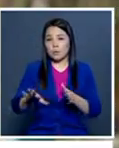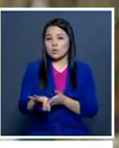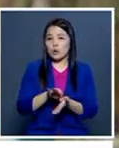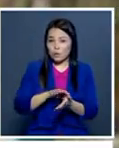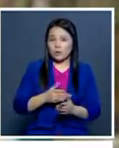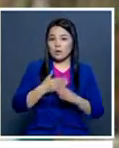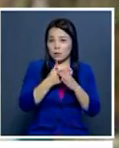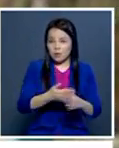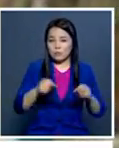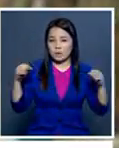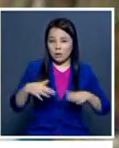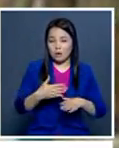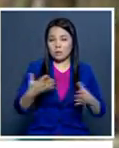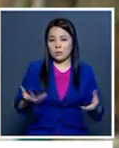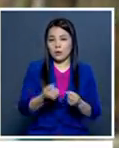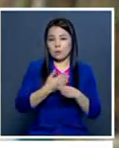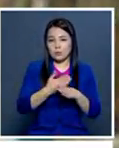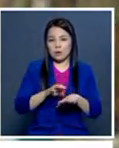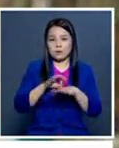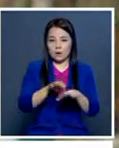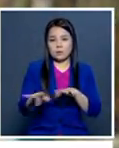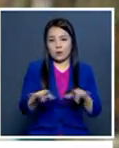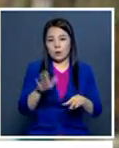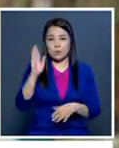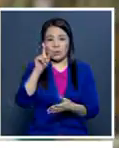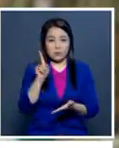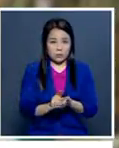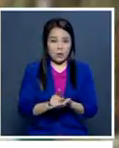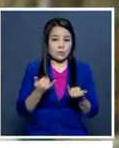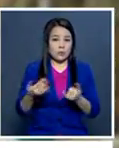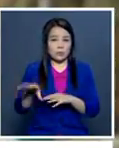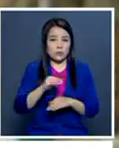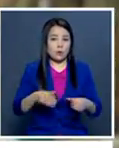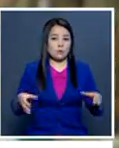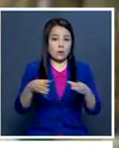сәйкес күшпен құралдар тартылатын болады. Қазіргі таңда біздің құрып